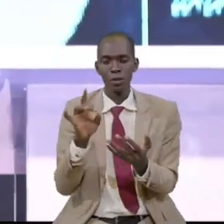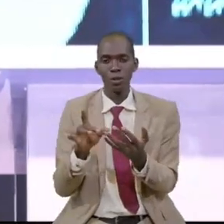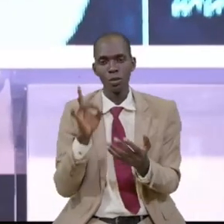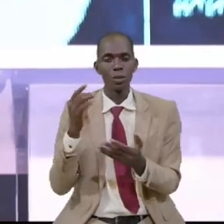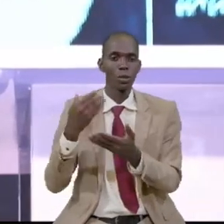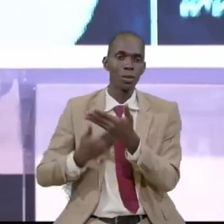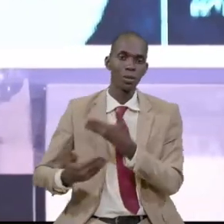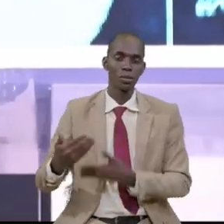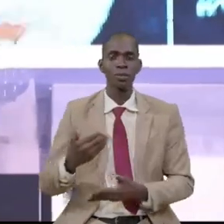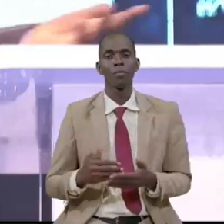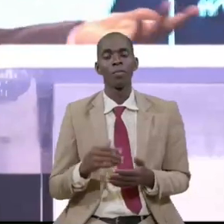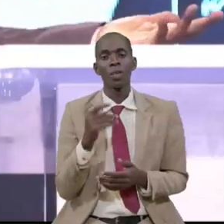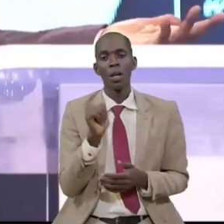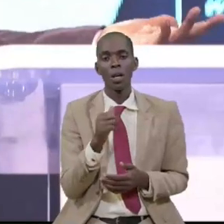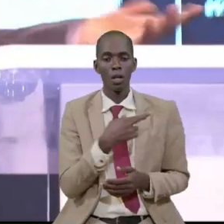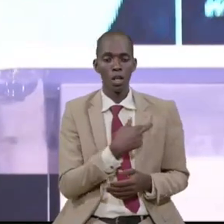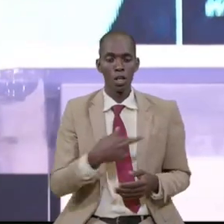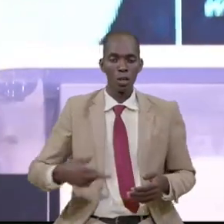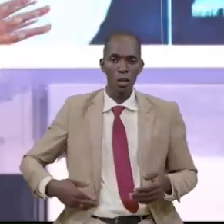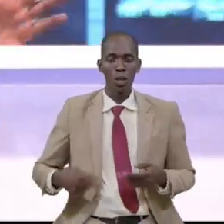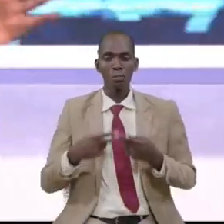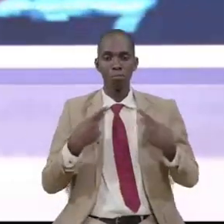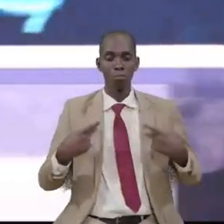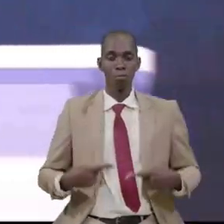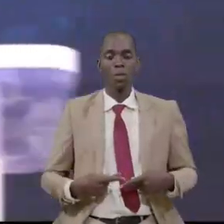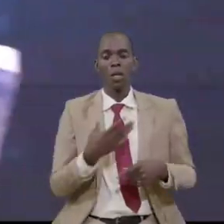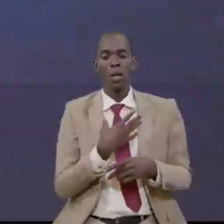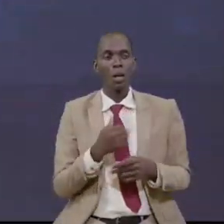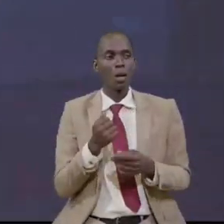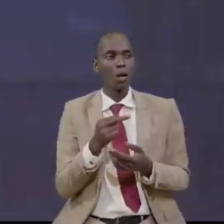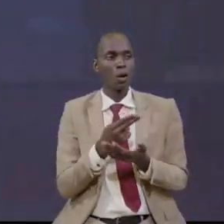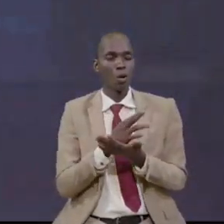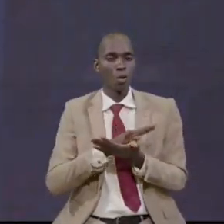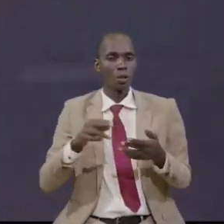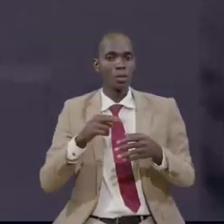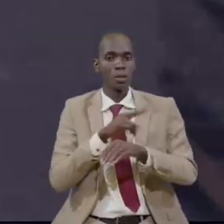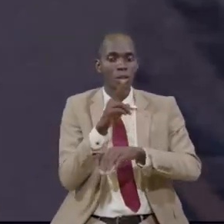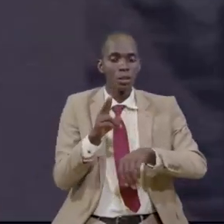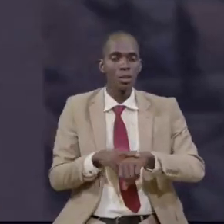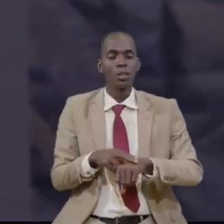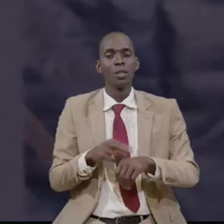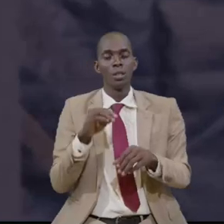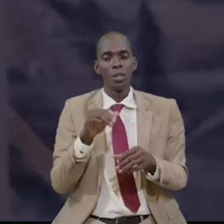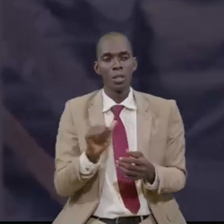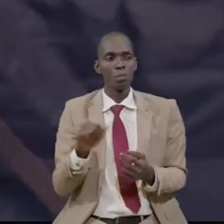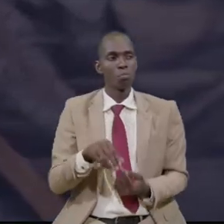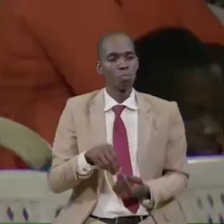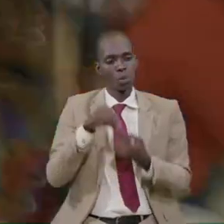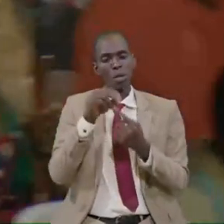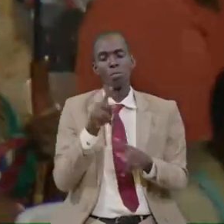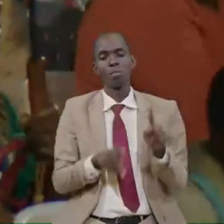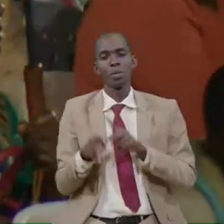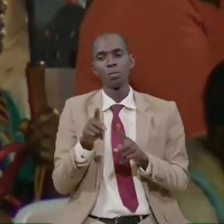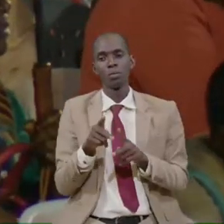un sacerdoce royal, une nation sainte, un peuple acquis. Regardez ici.